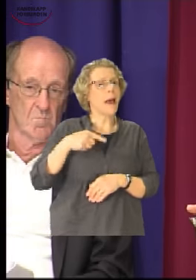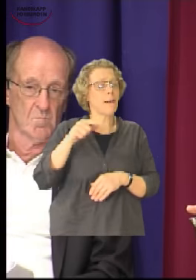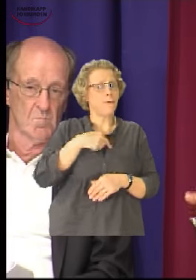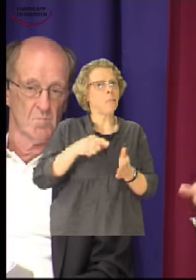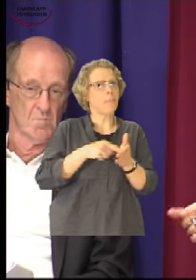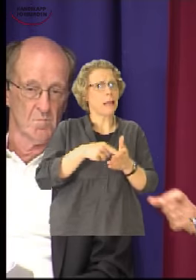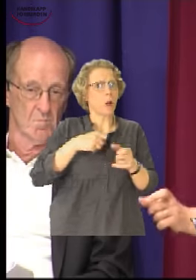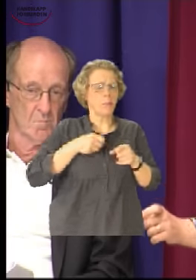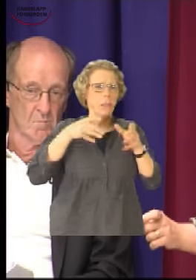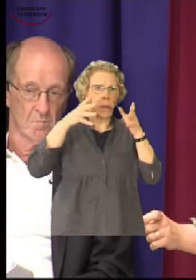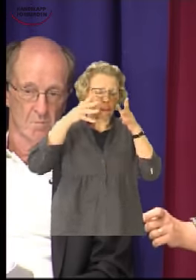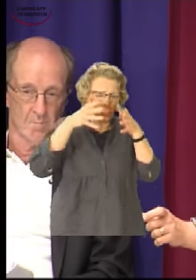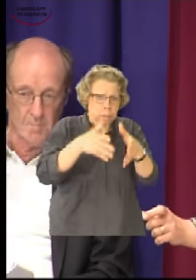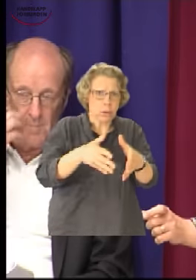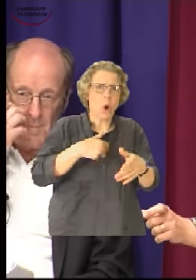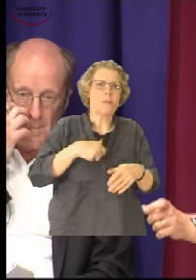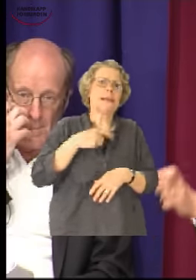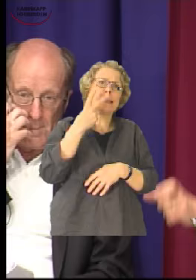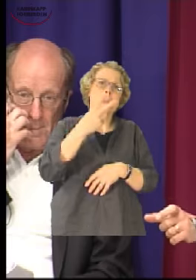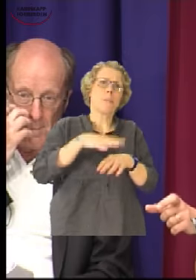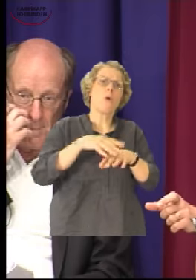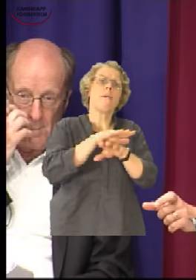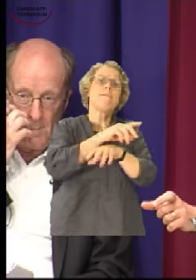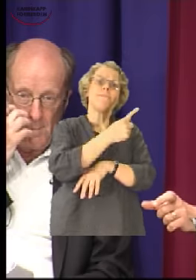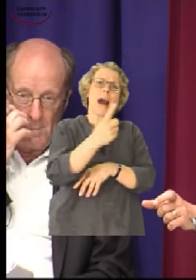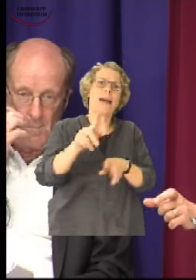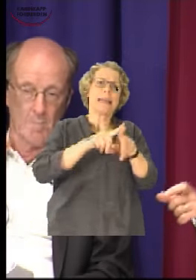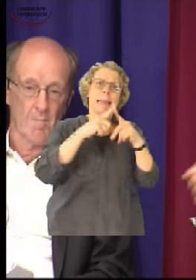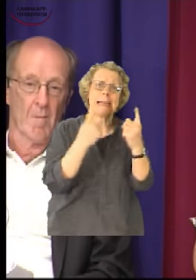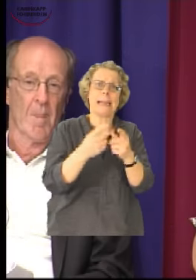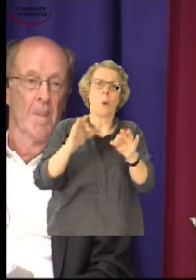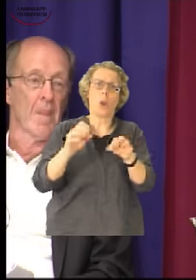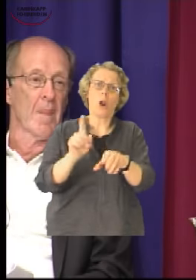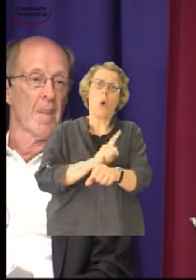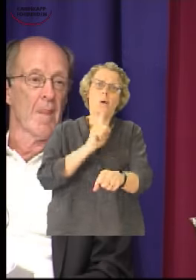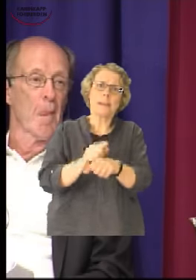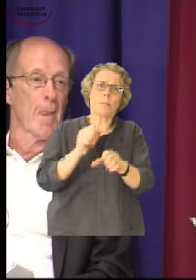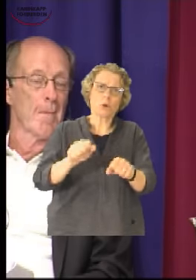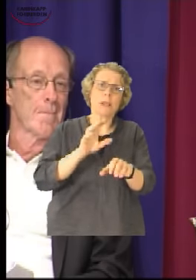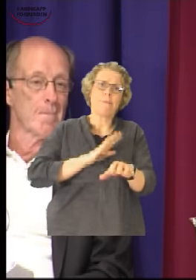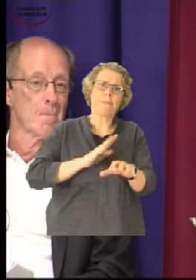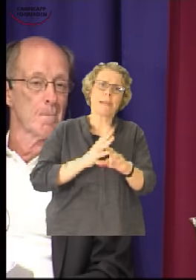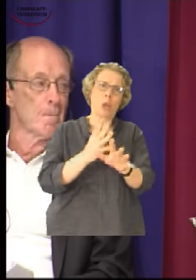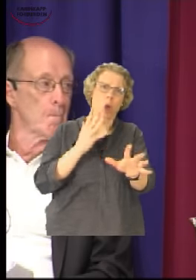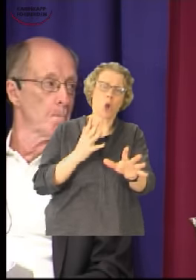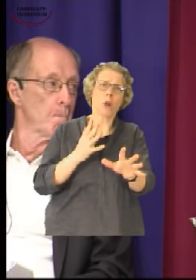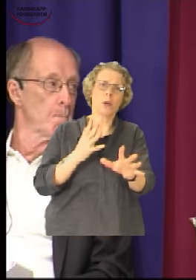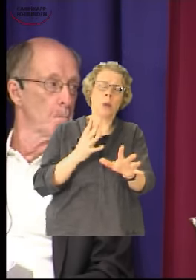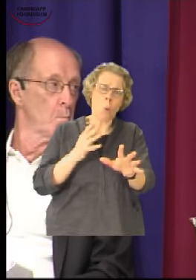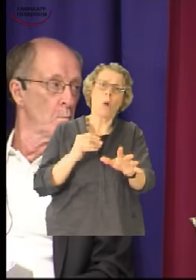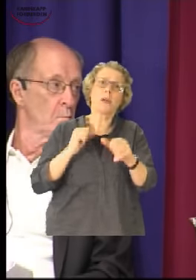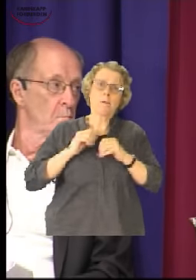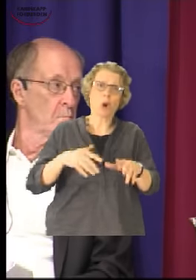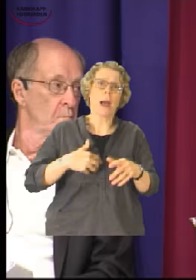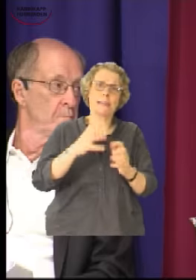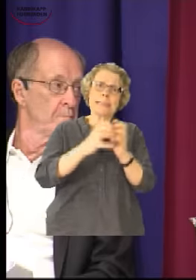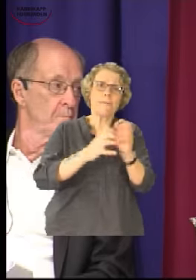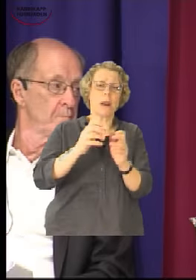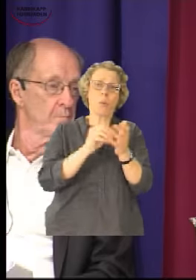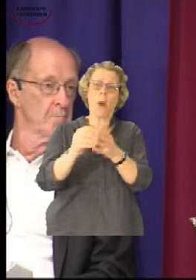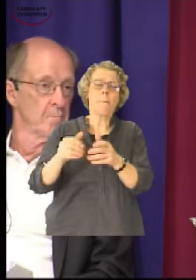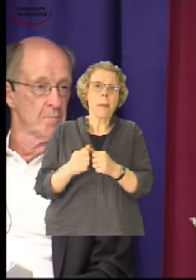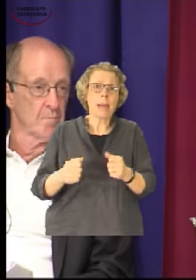klinik, hur långa väntetider har ni, så kan man jaga det. Men för individen så kan det bli enormt långa väntetider, för jag ska till